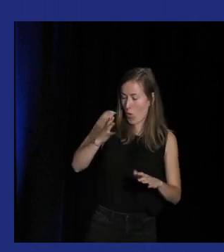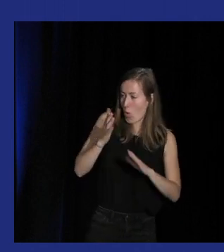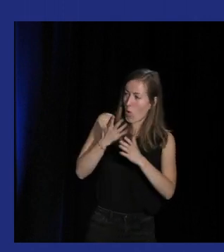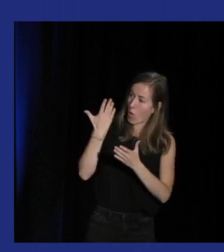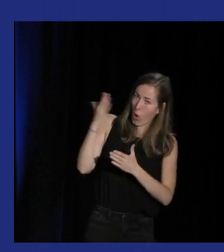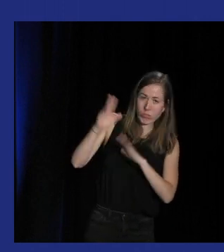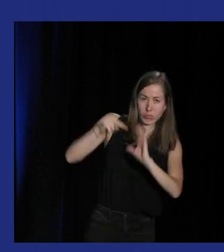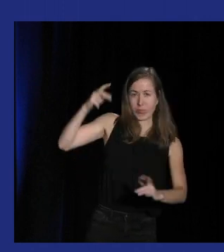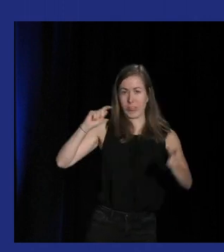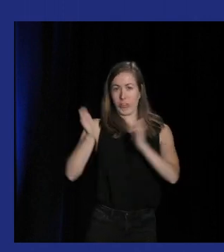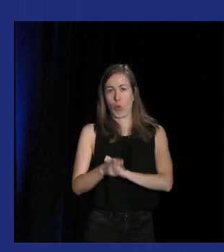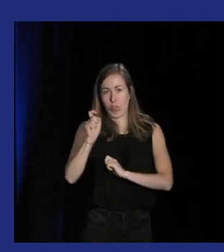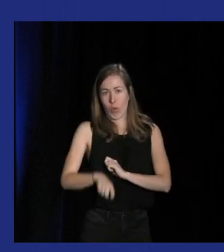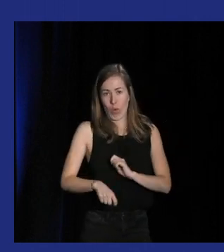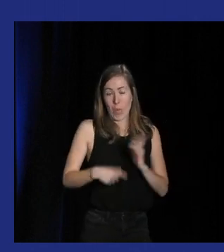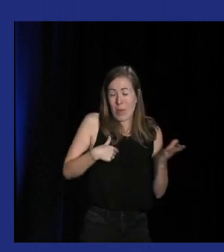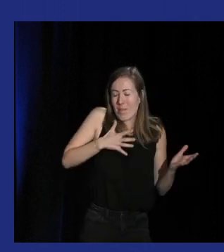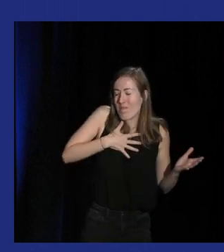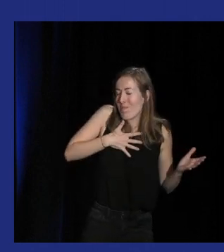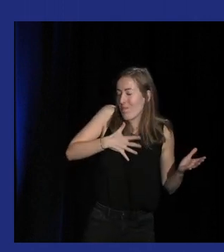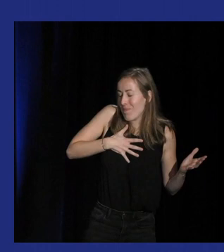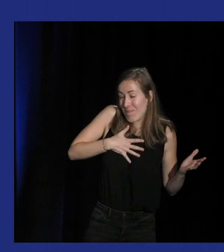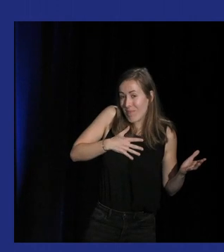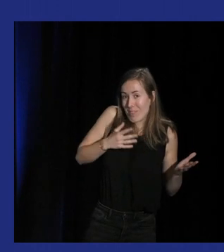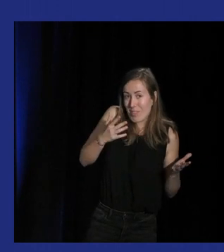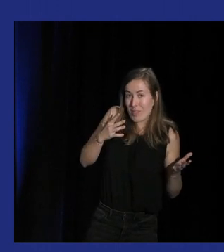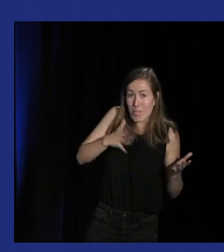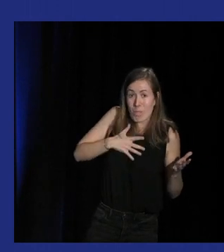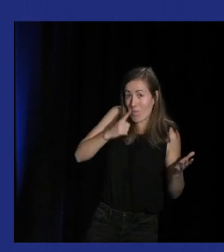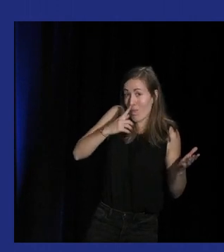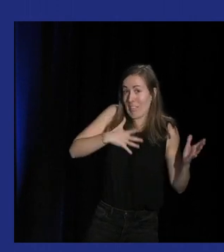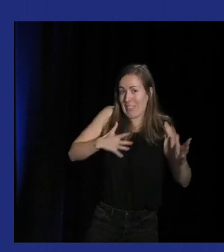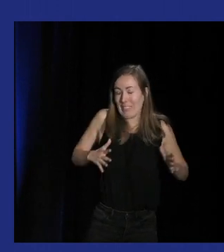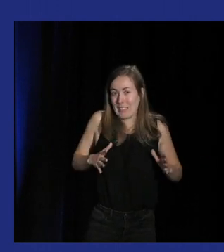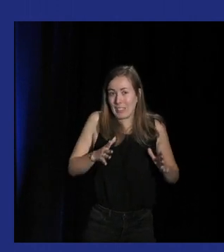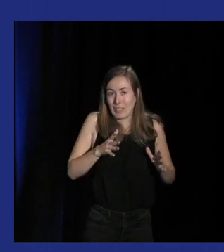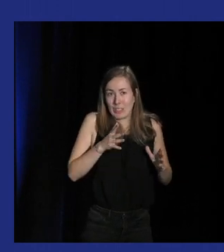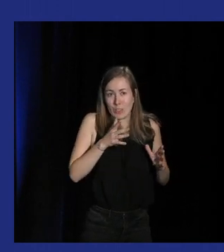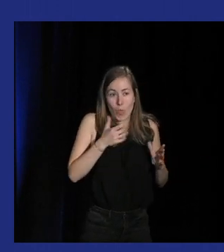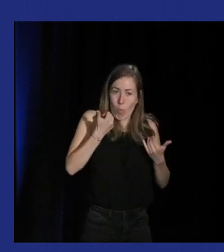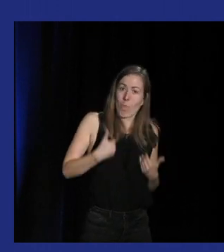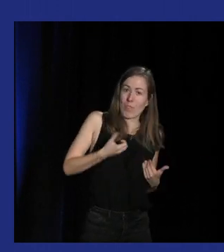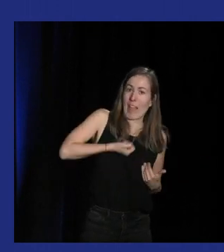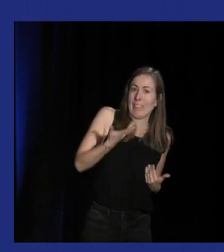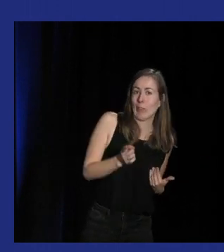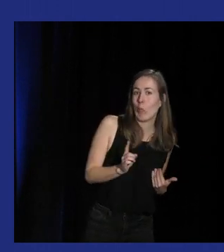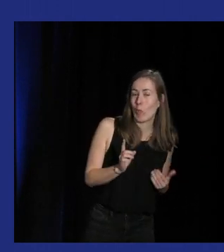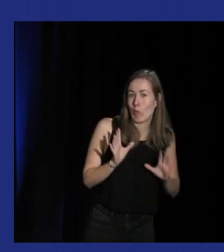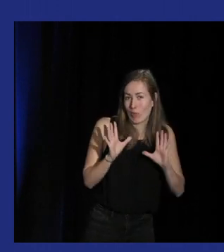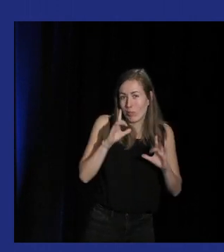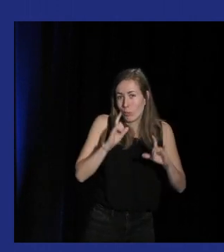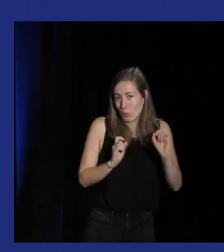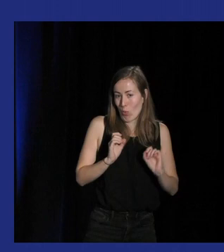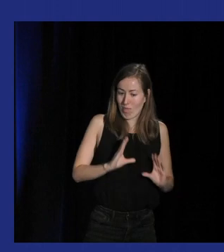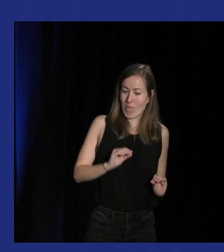après ma vision vraiment personnelle je j'ai je m'estime pas artiste j'estime que enfin je j'ai déjà